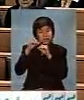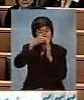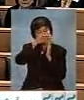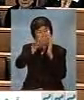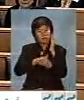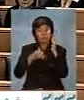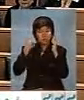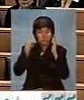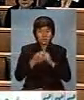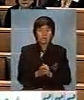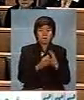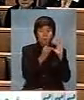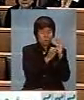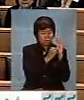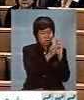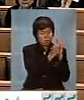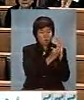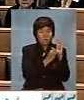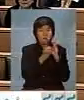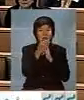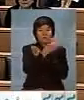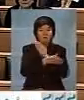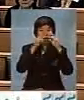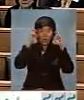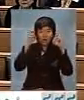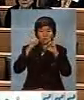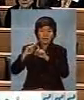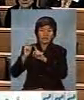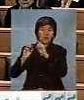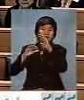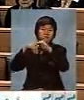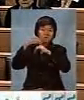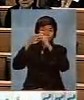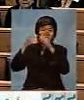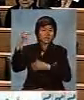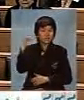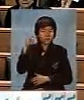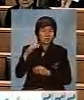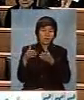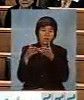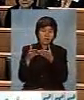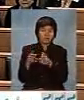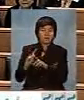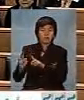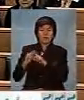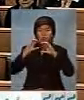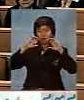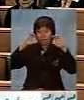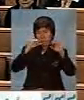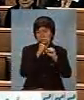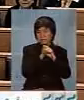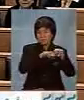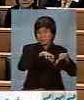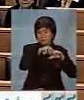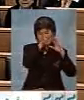ปริมณฑลพัฒนาขนส่งทางน้ำพัฒนาท่าอากาศยานรัฐบาลทำหมดเลยครับต